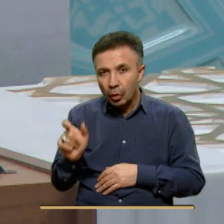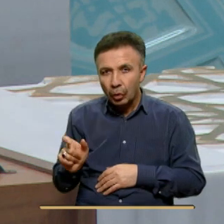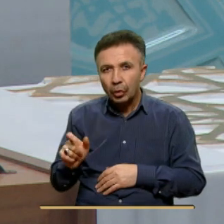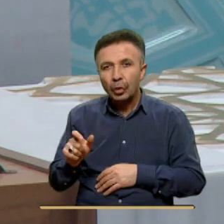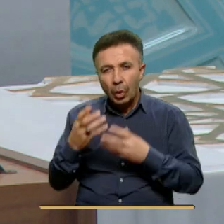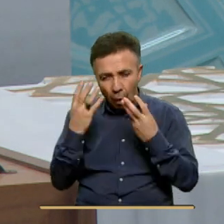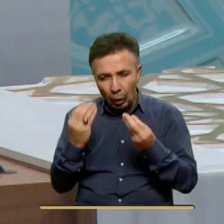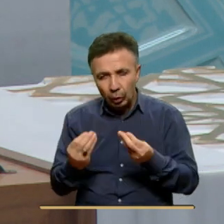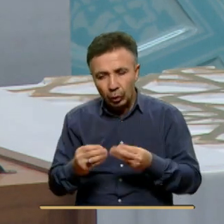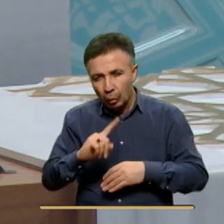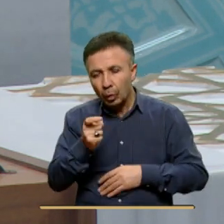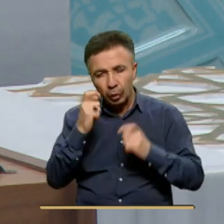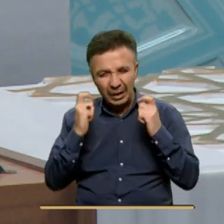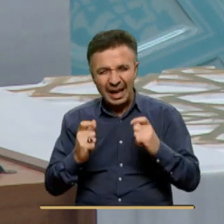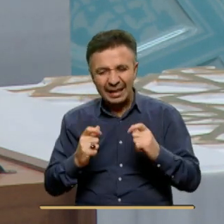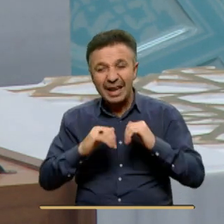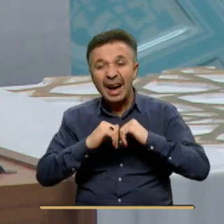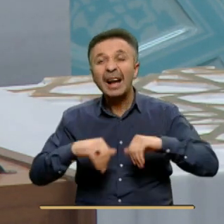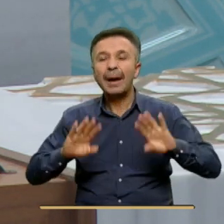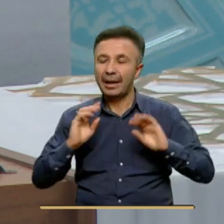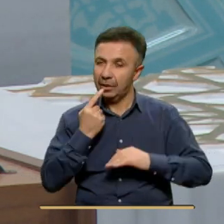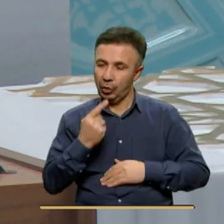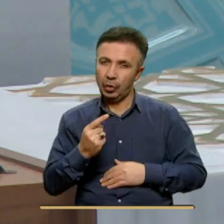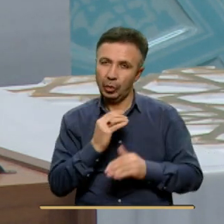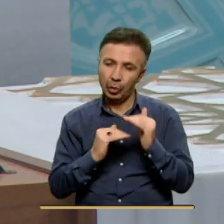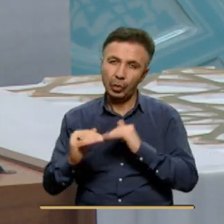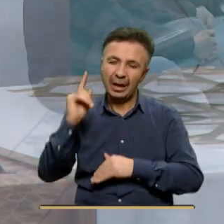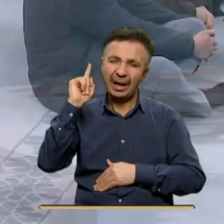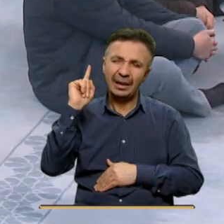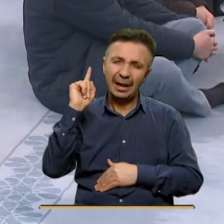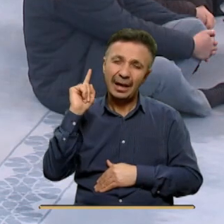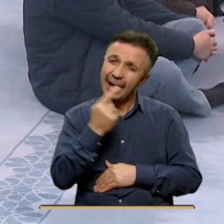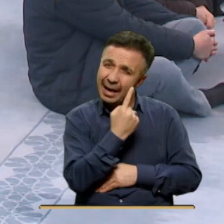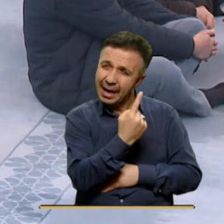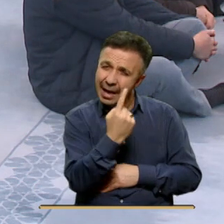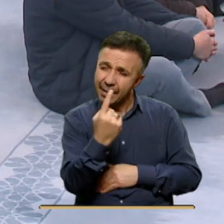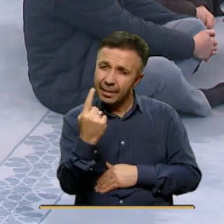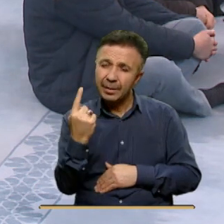buyuruyor. Rabbimiz Celle Celaluhu her birerimizi inşallah